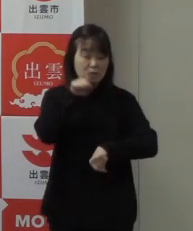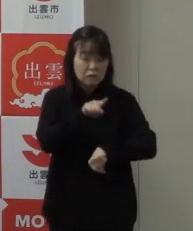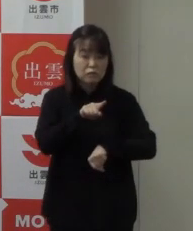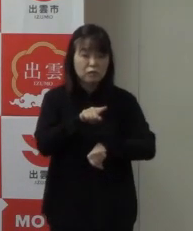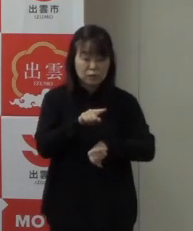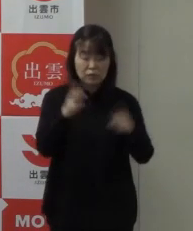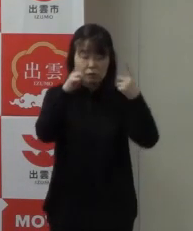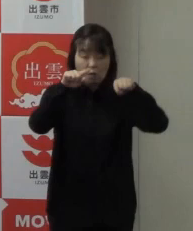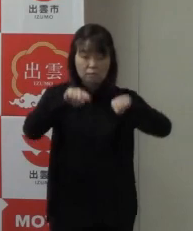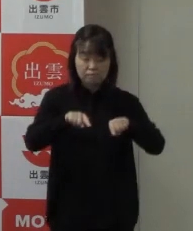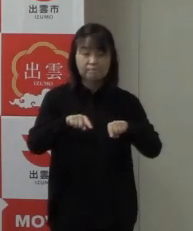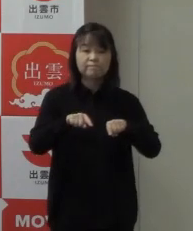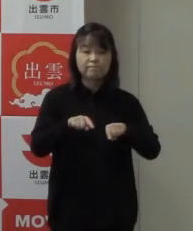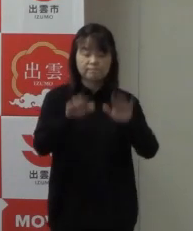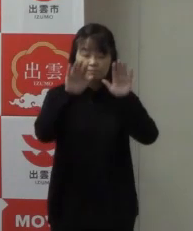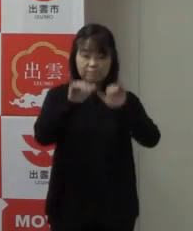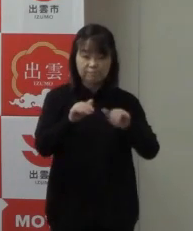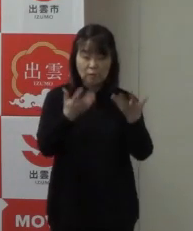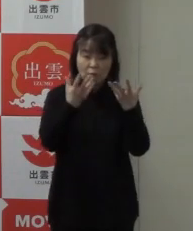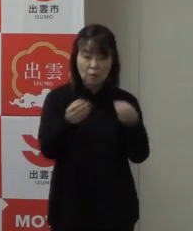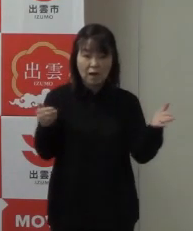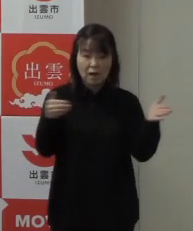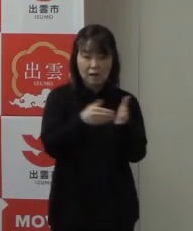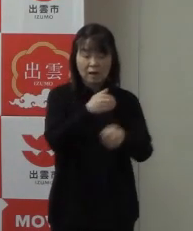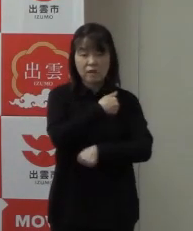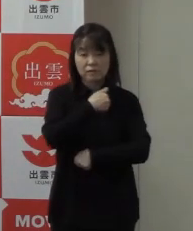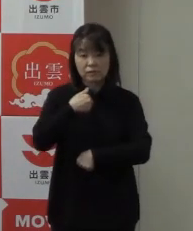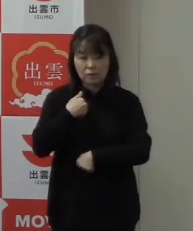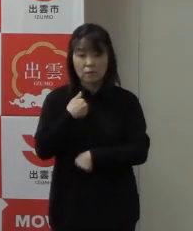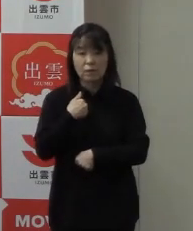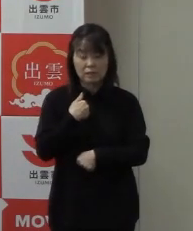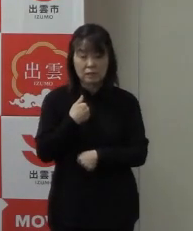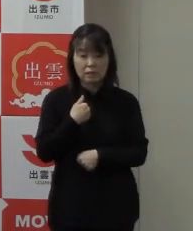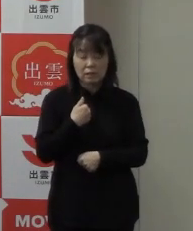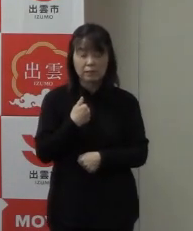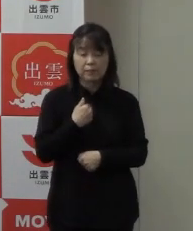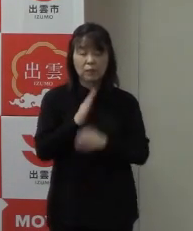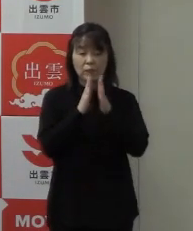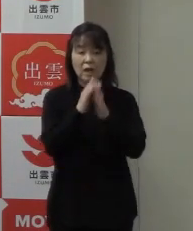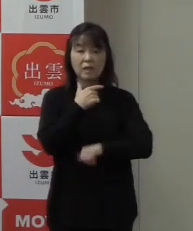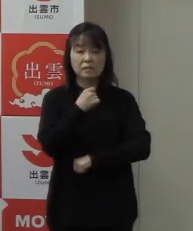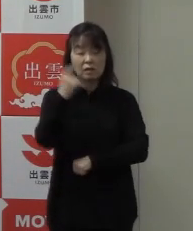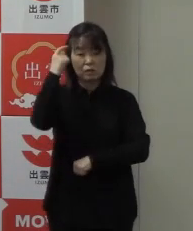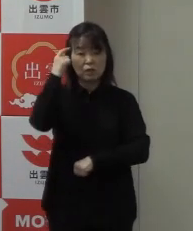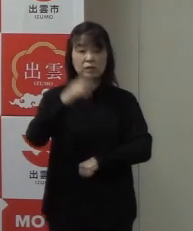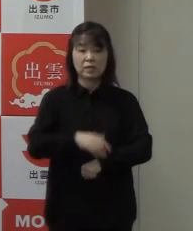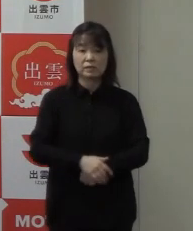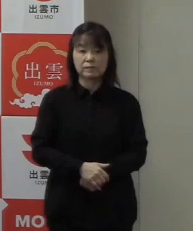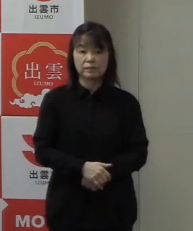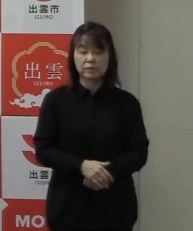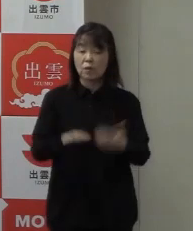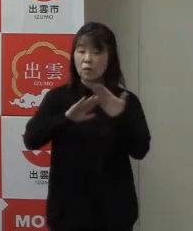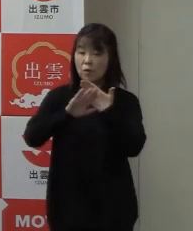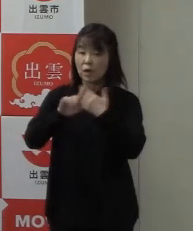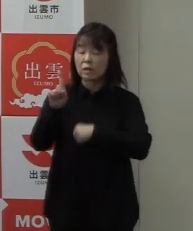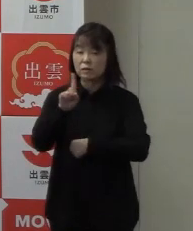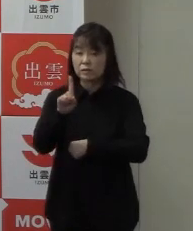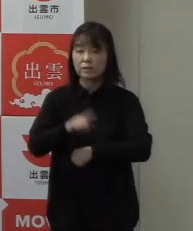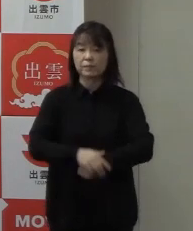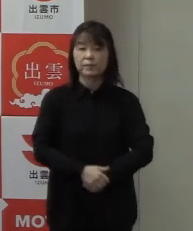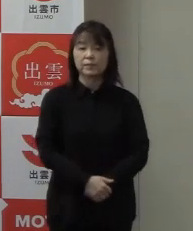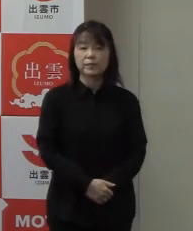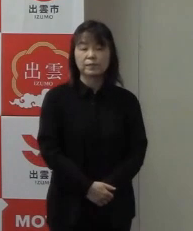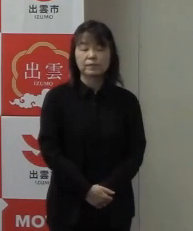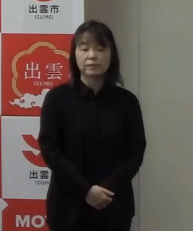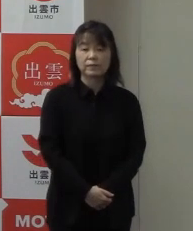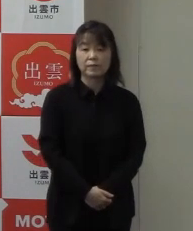ような環境を整えていただきたいというふうに思います。 ありがとうございます。 はい、 他にございませんか。どうぞ。